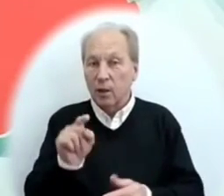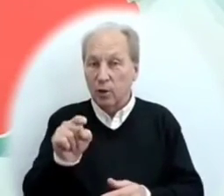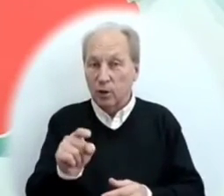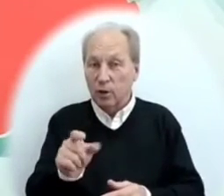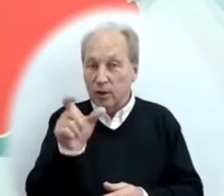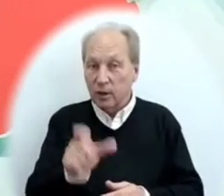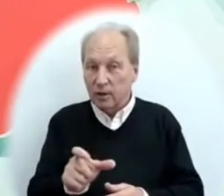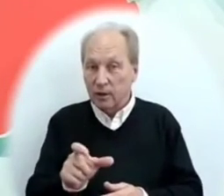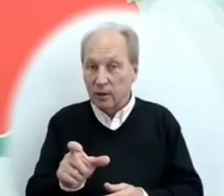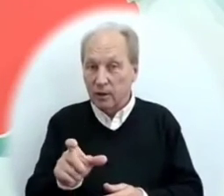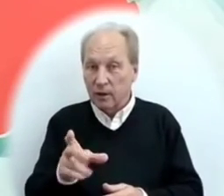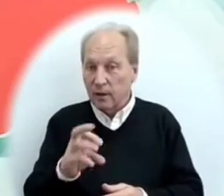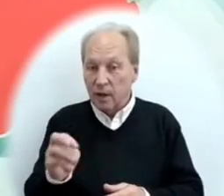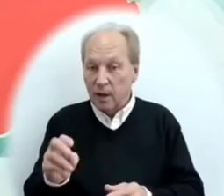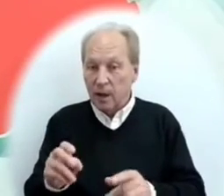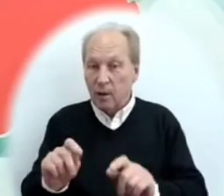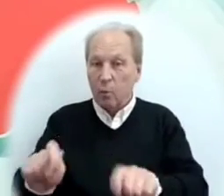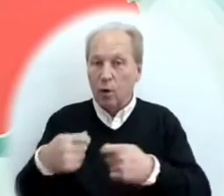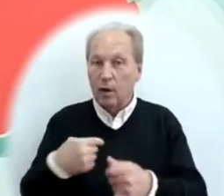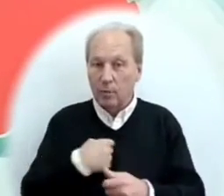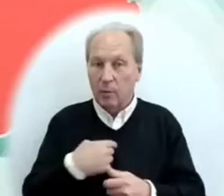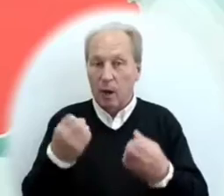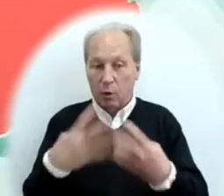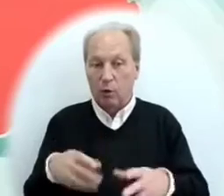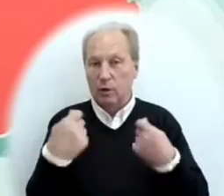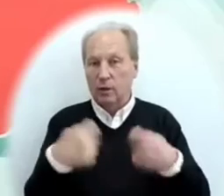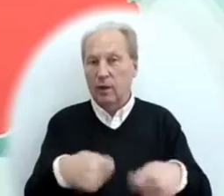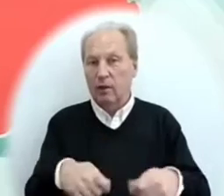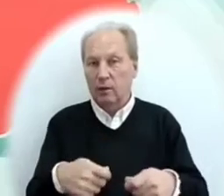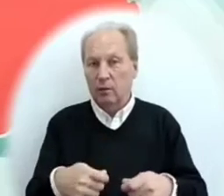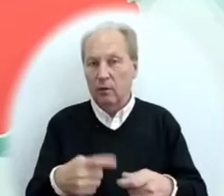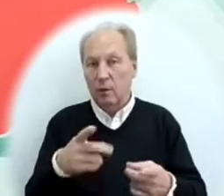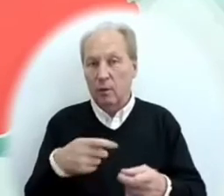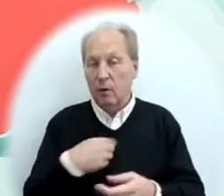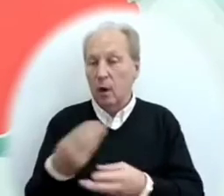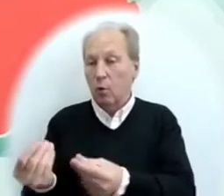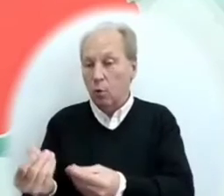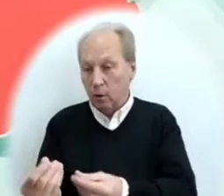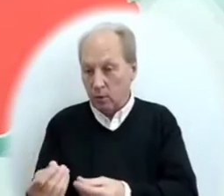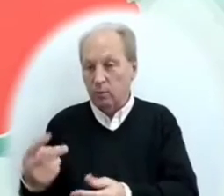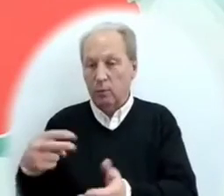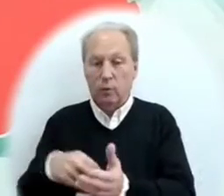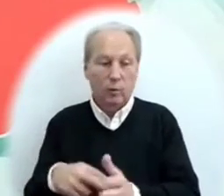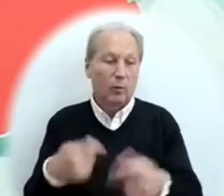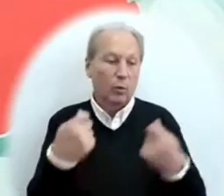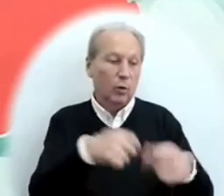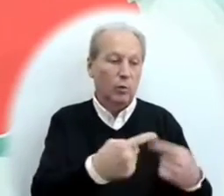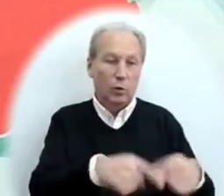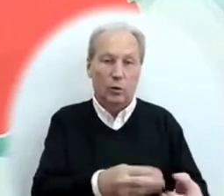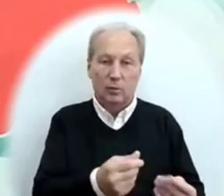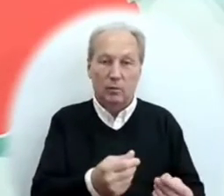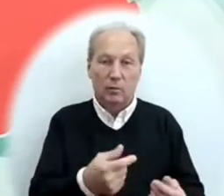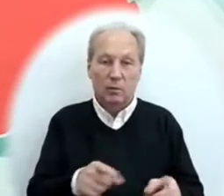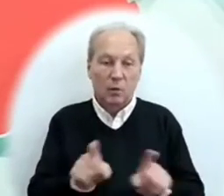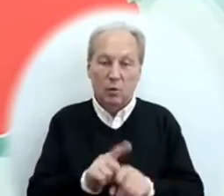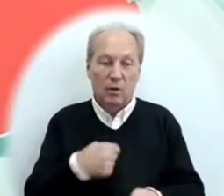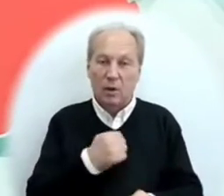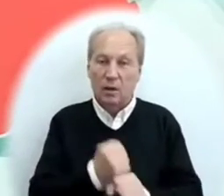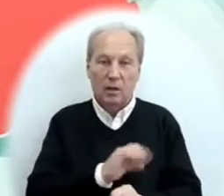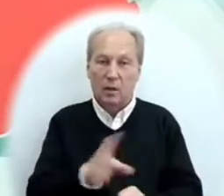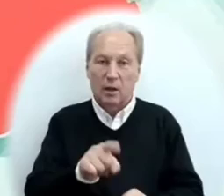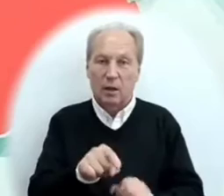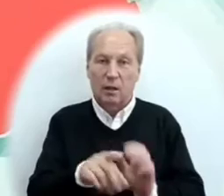сеть продал строить, а продал бы торговать эти, да, типа вот покупаешь по этой цене, продаешь по этой, я бы совершенно точно не сделала этот выбор. Поэтому я